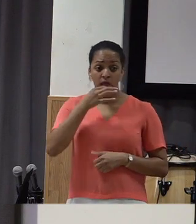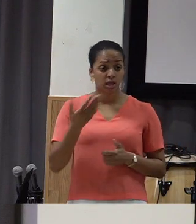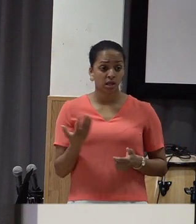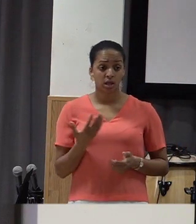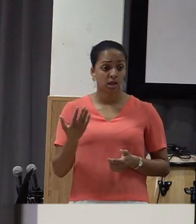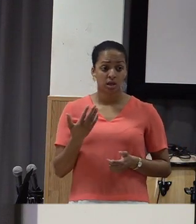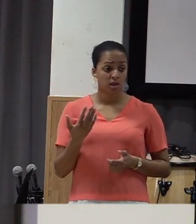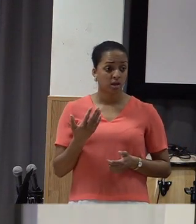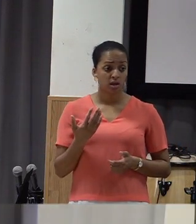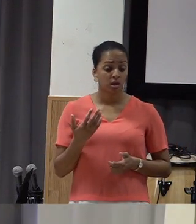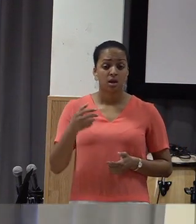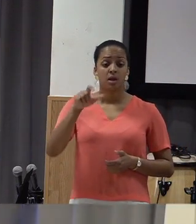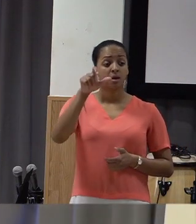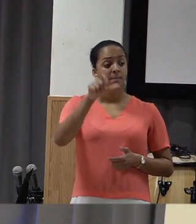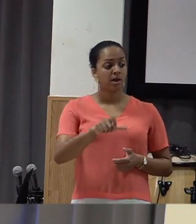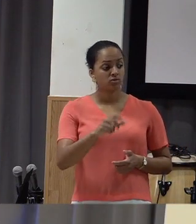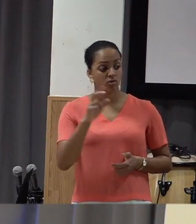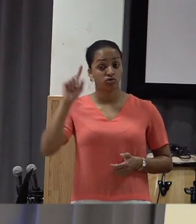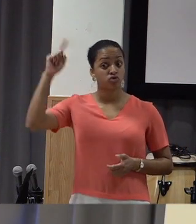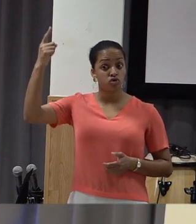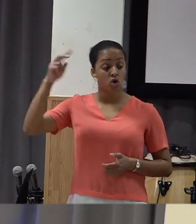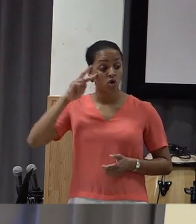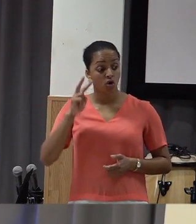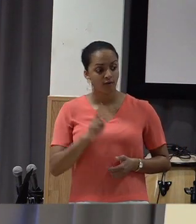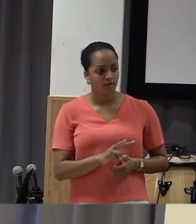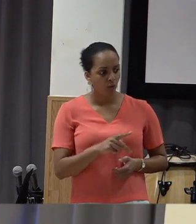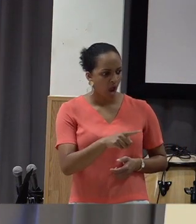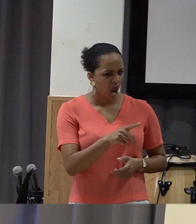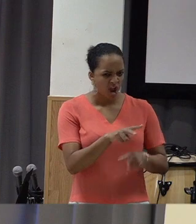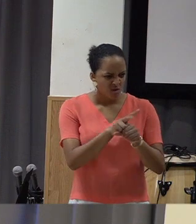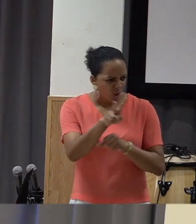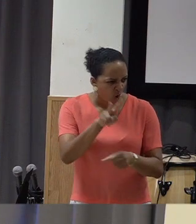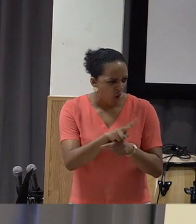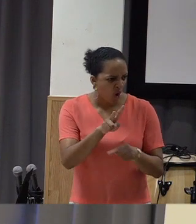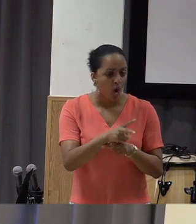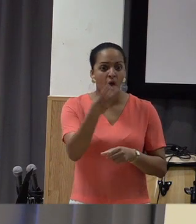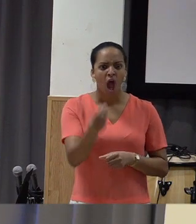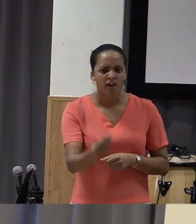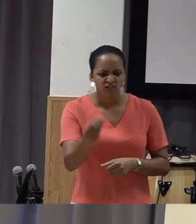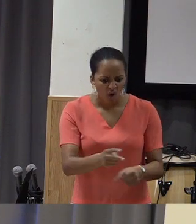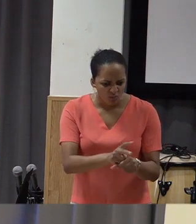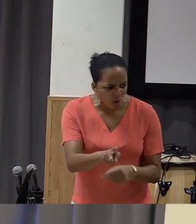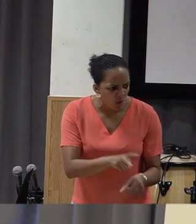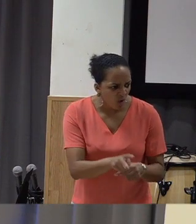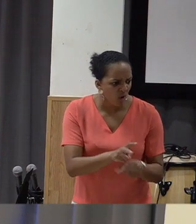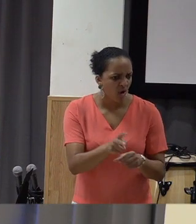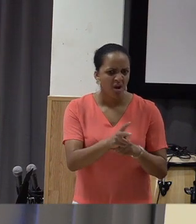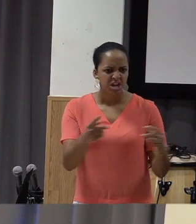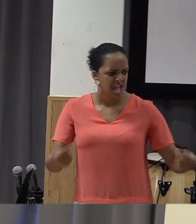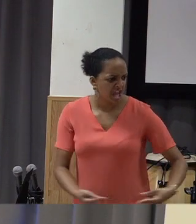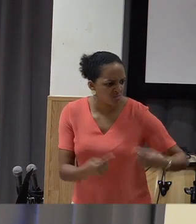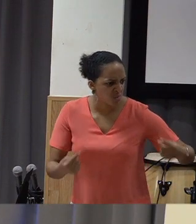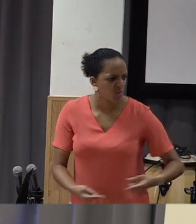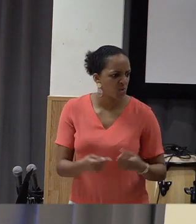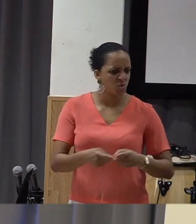pas une personne en situation de dispute qui convoite et qui insulte ses enfants. Les querelles et les